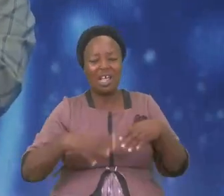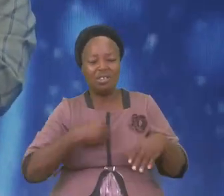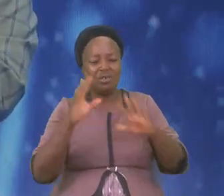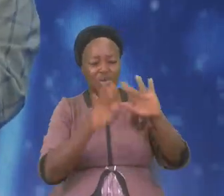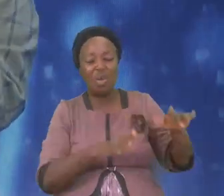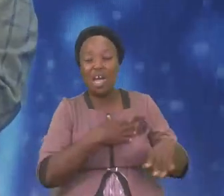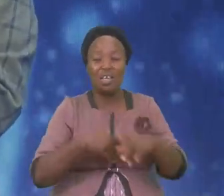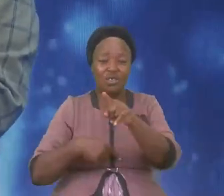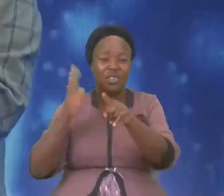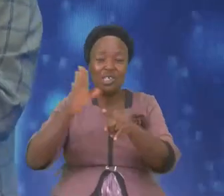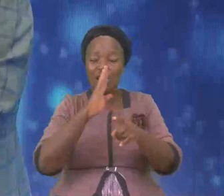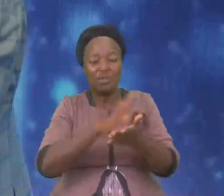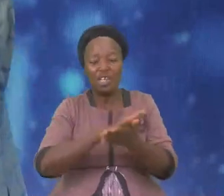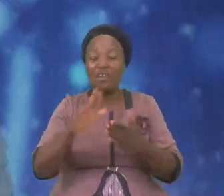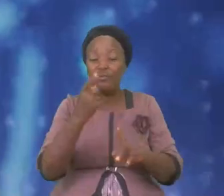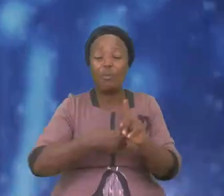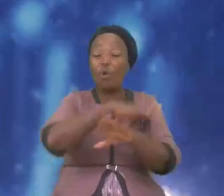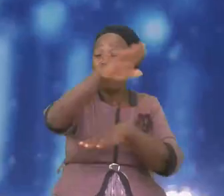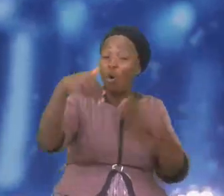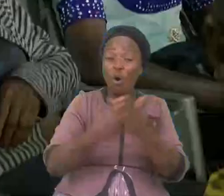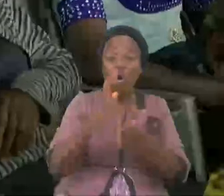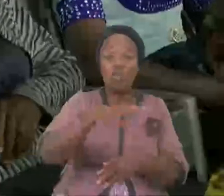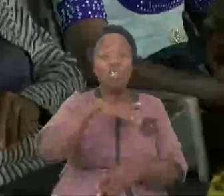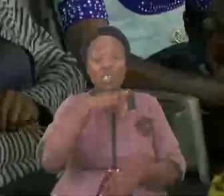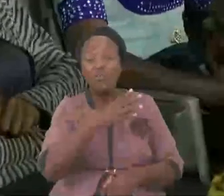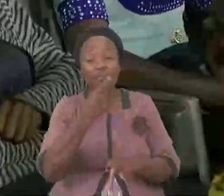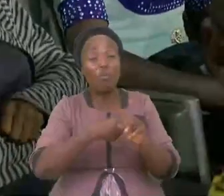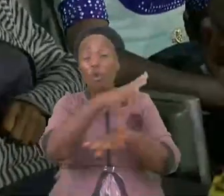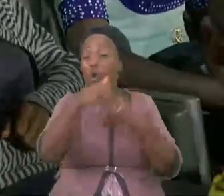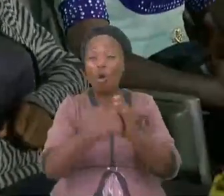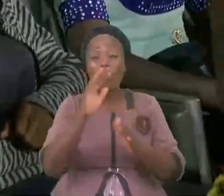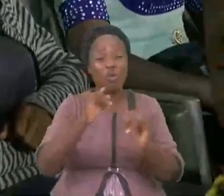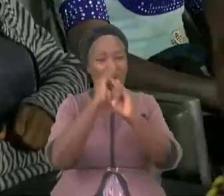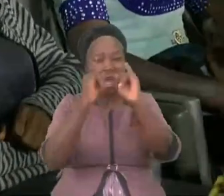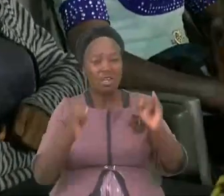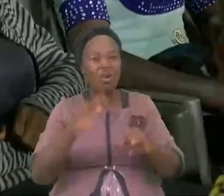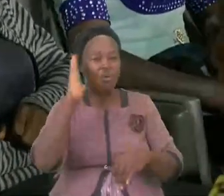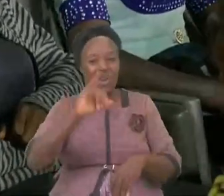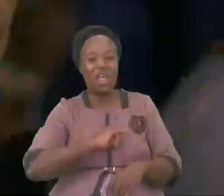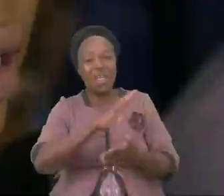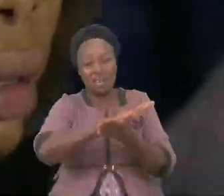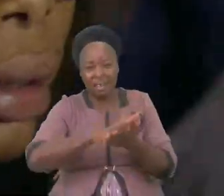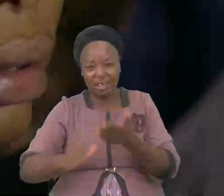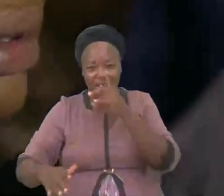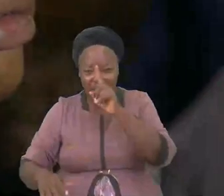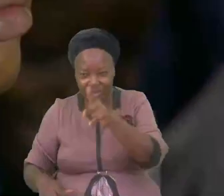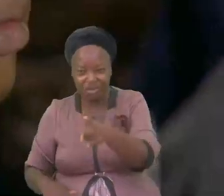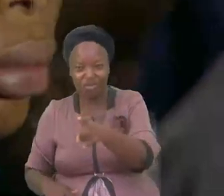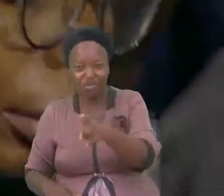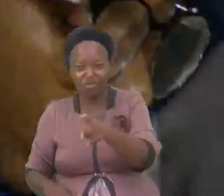de toute impureté. De toutes vos idoles, je vous purifierai.